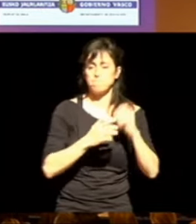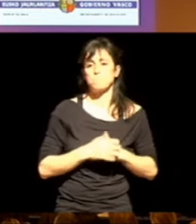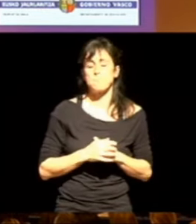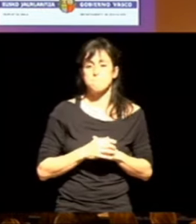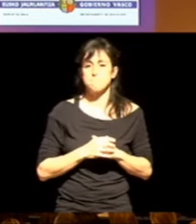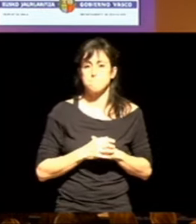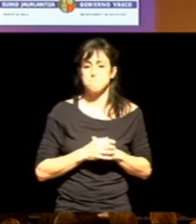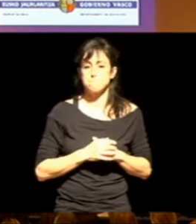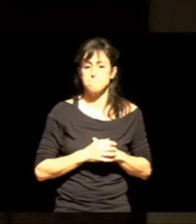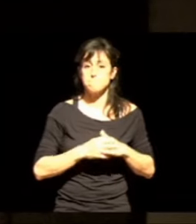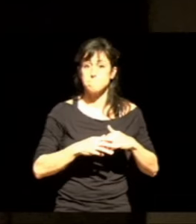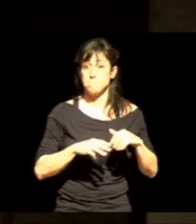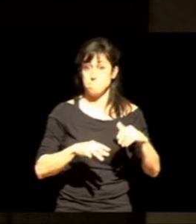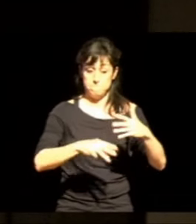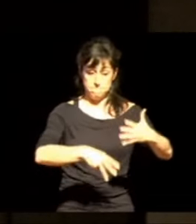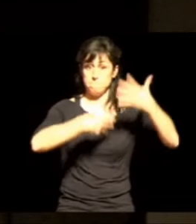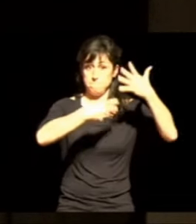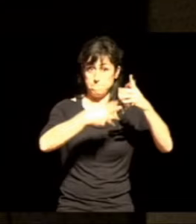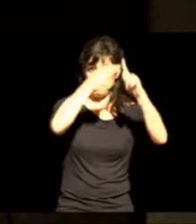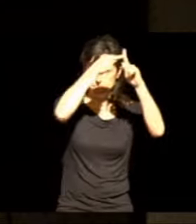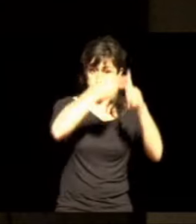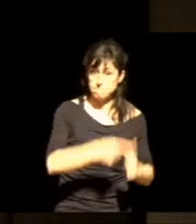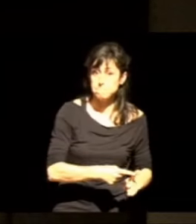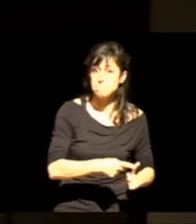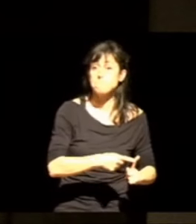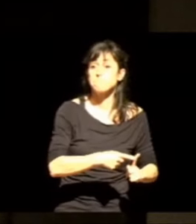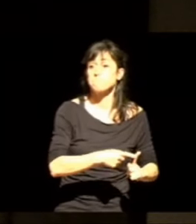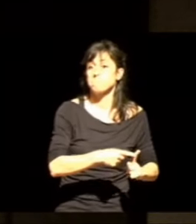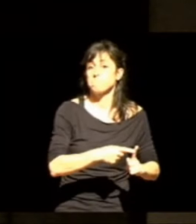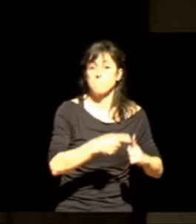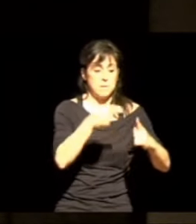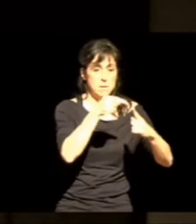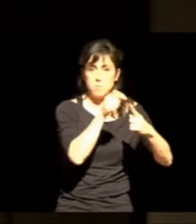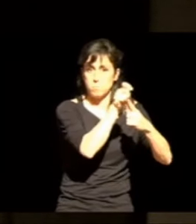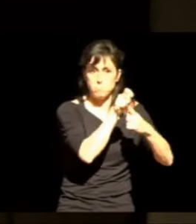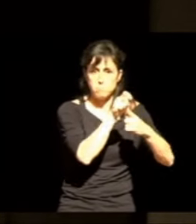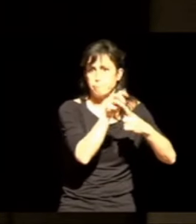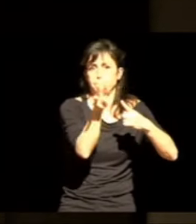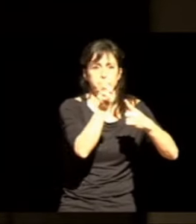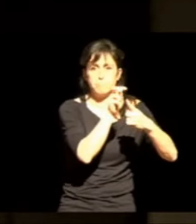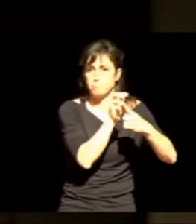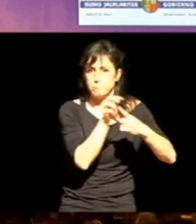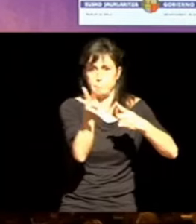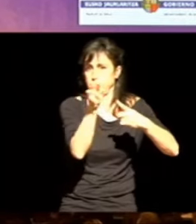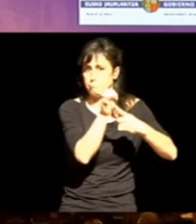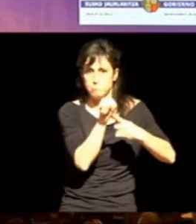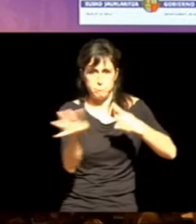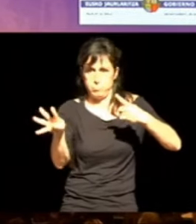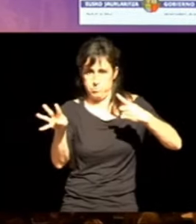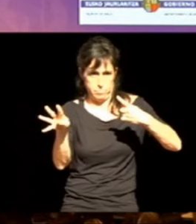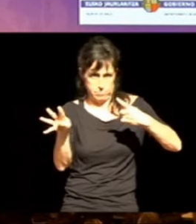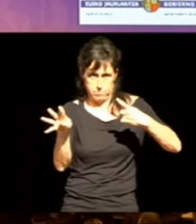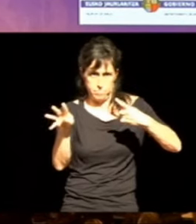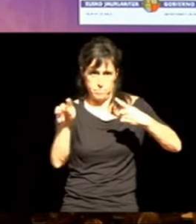lotuta, irizpide bakoitza baditu bi, edo hiru, edo lau, azpi irizpide. Eta